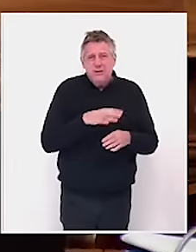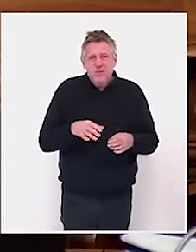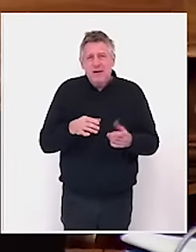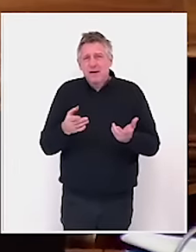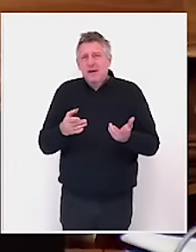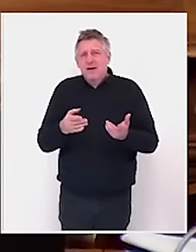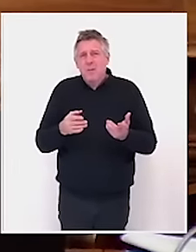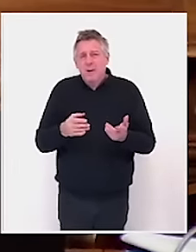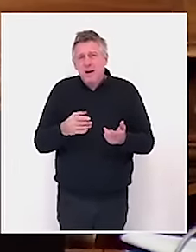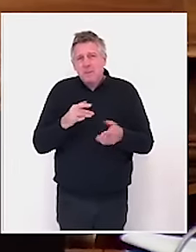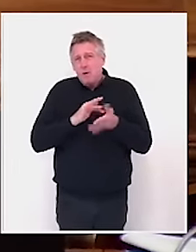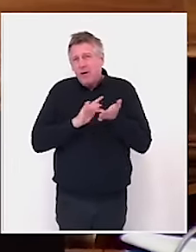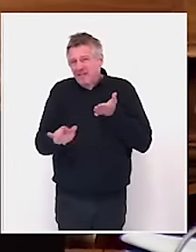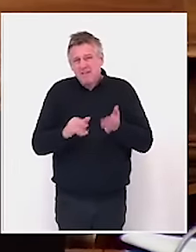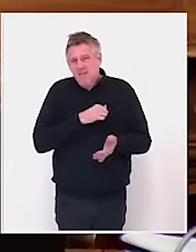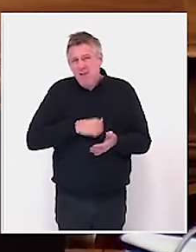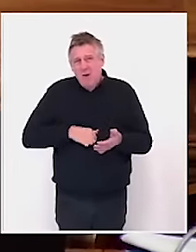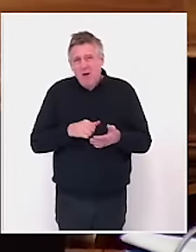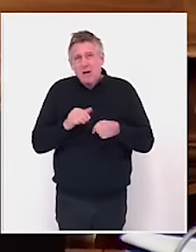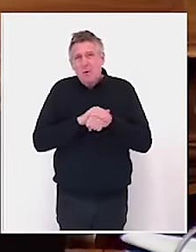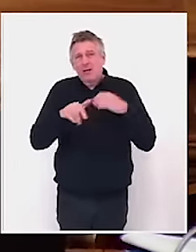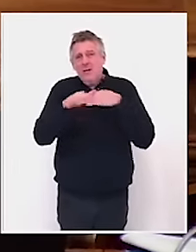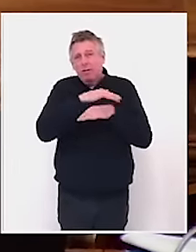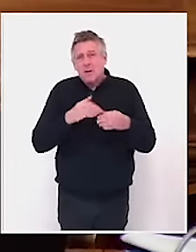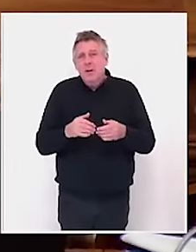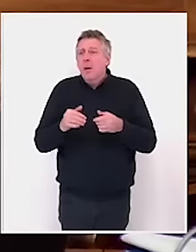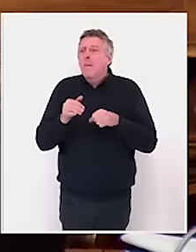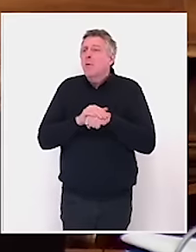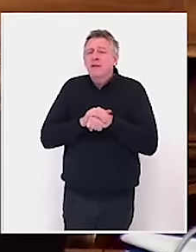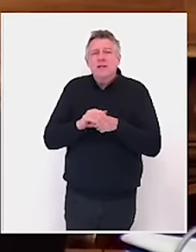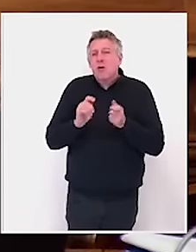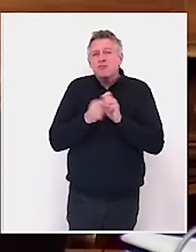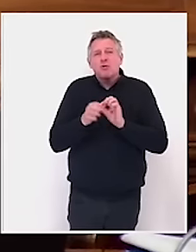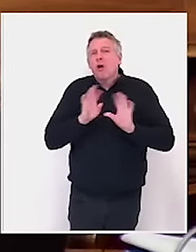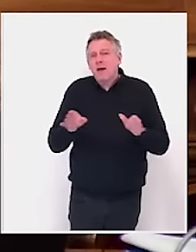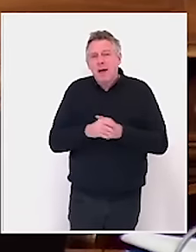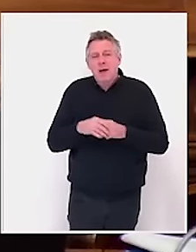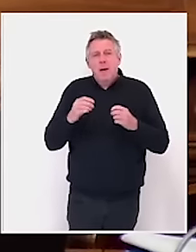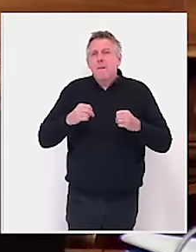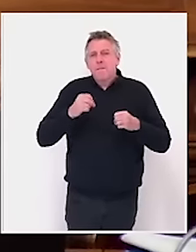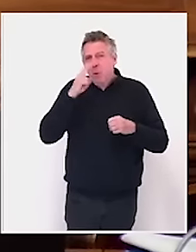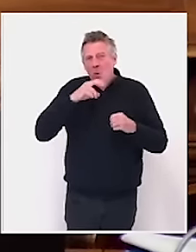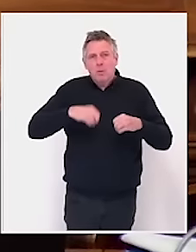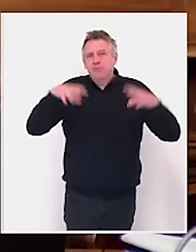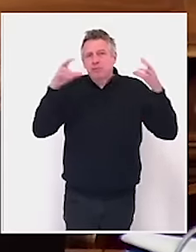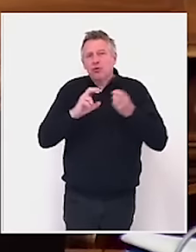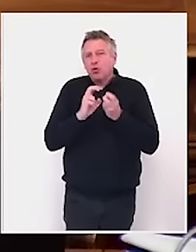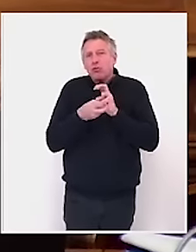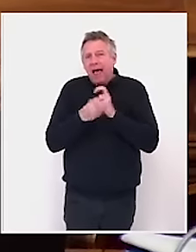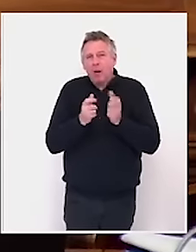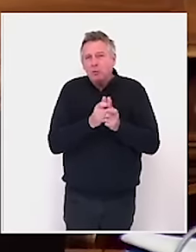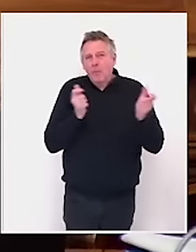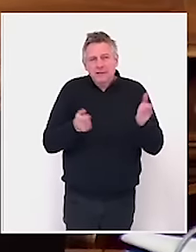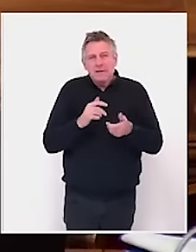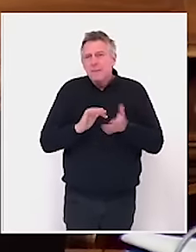de faire une politique environnementale. Et en fait, ils font une politique qui ne change pas, qui est très polluante et qui est très nocive pour l'avenir de la planète. Et Total, c'est pas les seuls. Toutes les multinationales